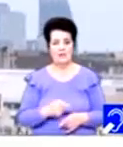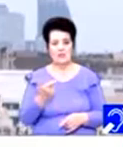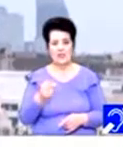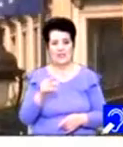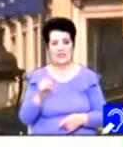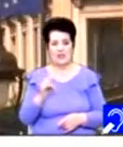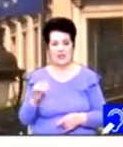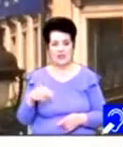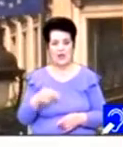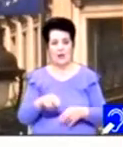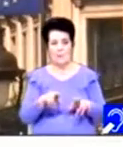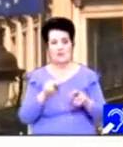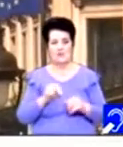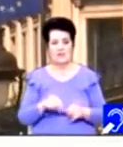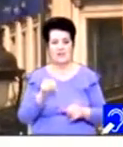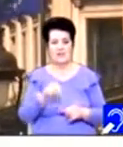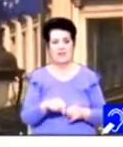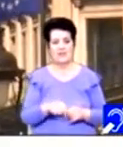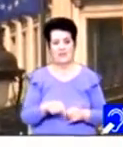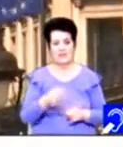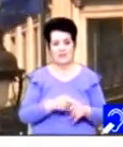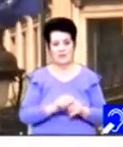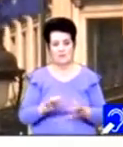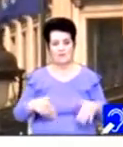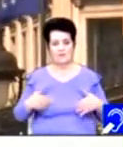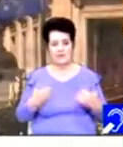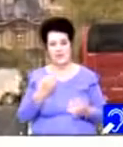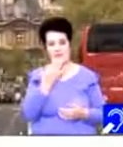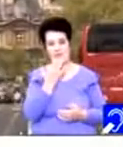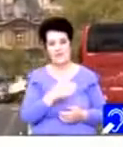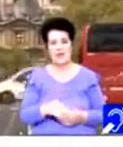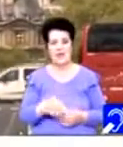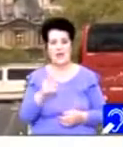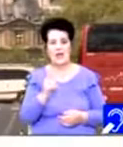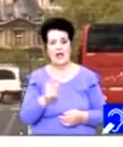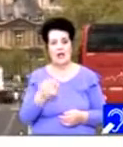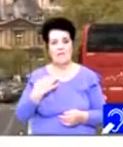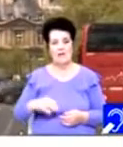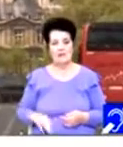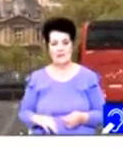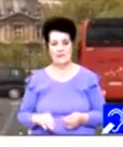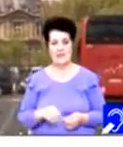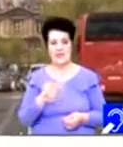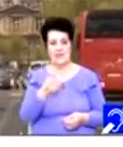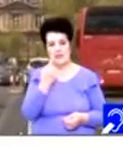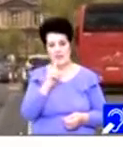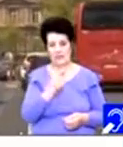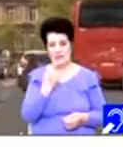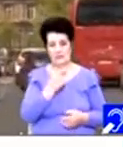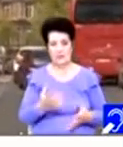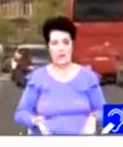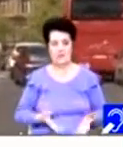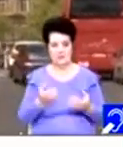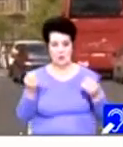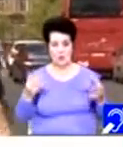al Parlamentului de la Chișinău, a adresat felicitări adunării naționale a Republicii Franceze. Greceanu a menționat că susține